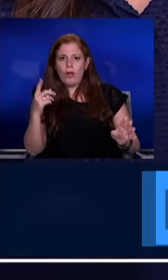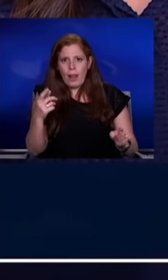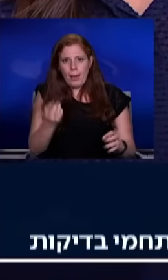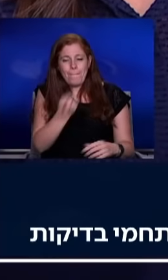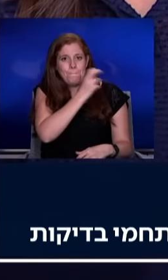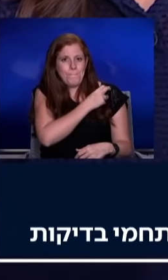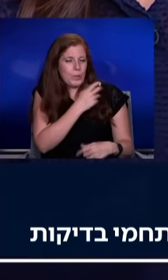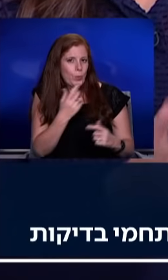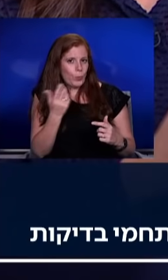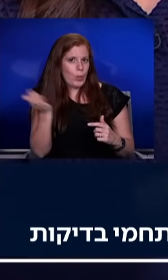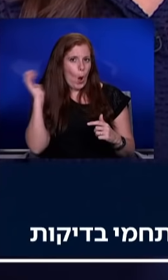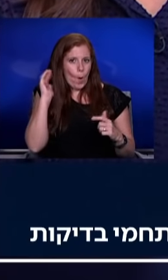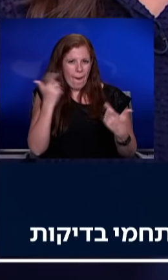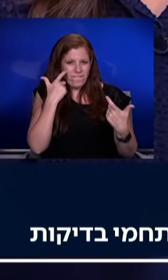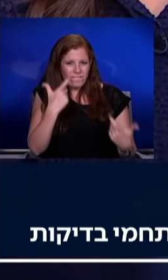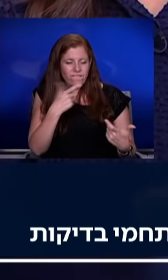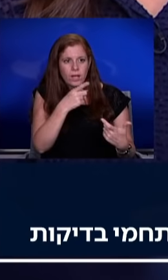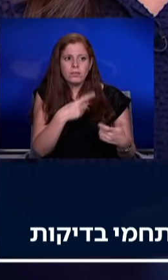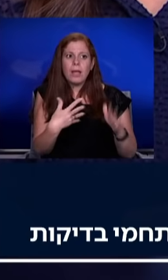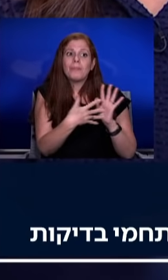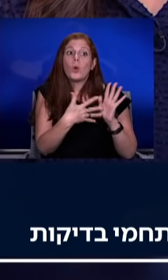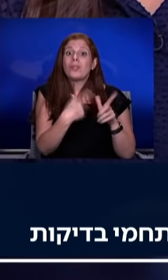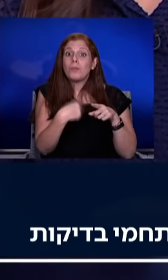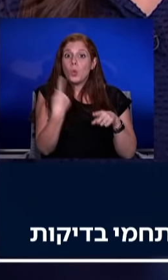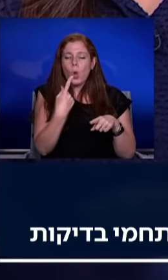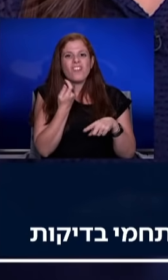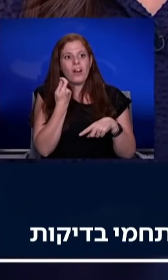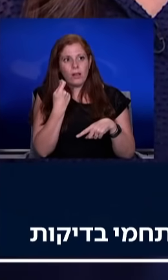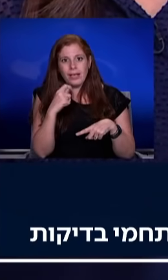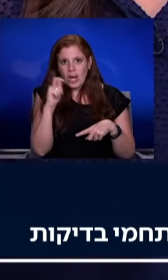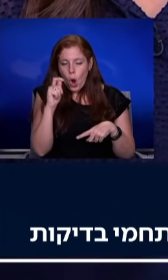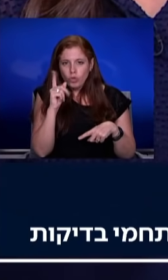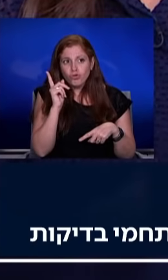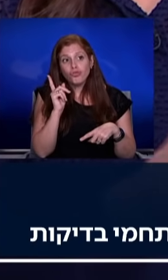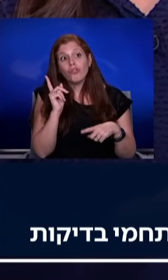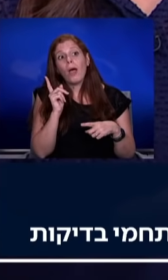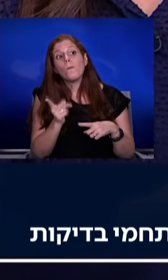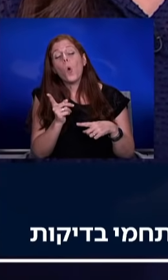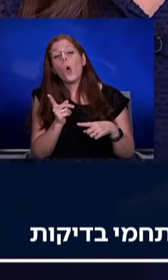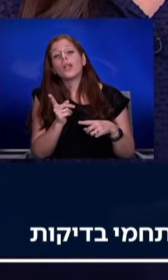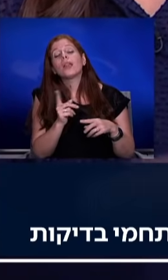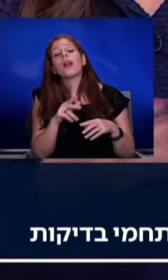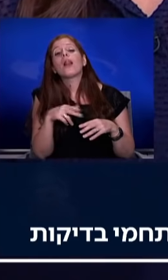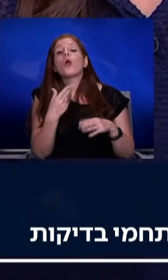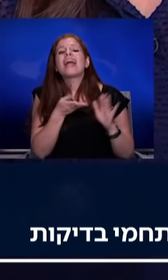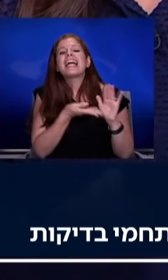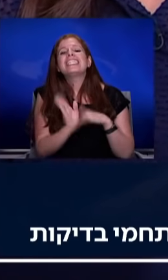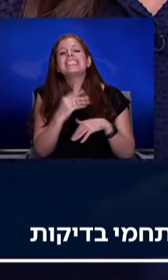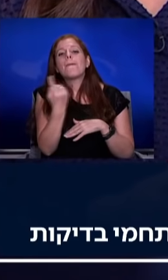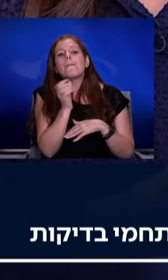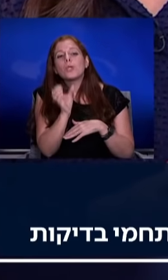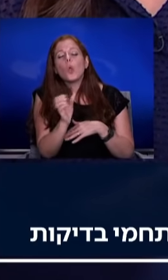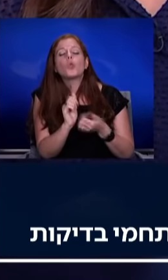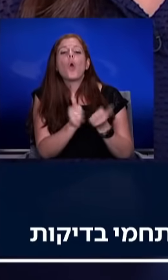אותן בדיקות שהן המדויקות יותר אבל גם היקרות יותר, שאמורות על פניו לשמש רק ליציאה מבידוד או לשלילה